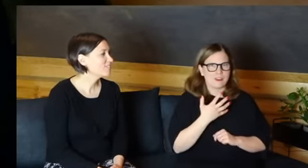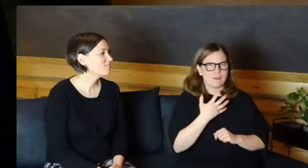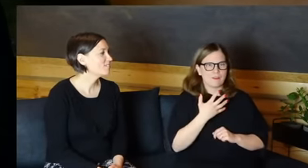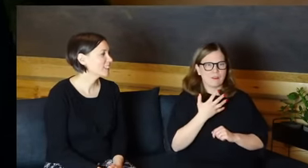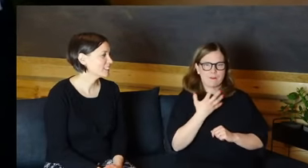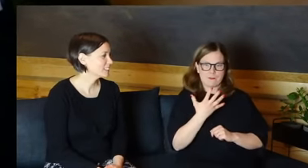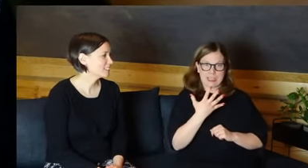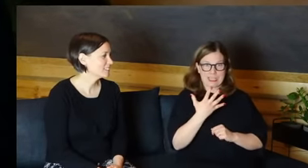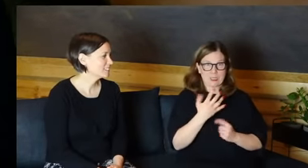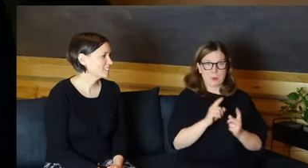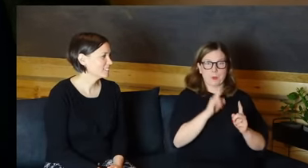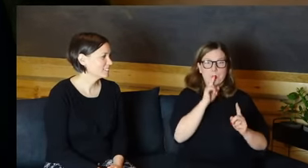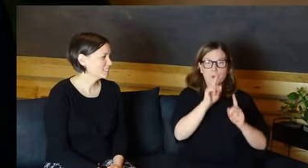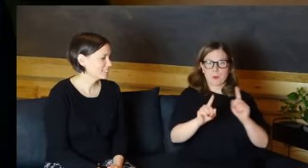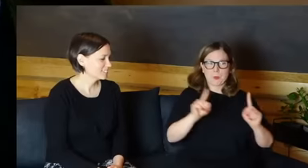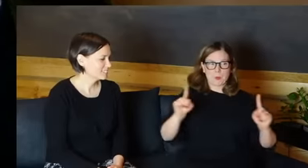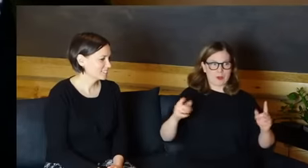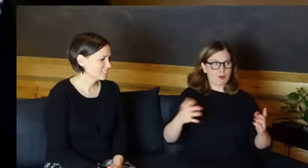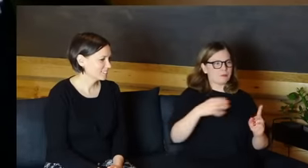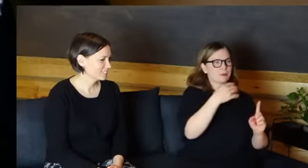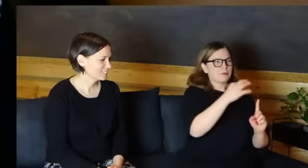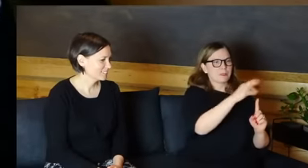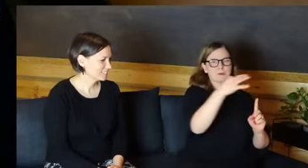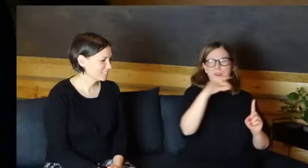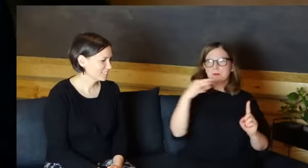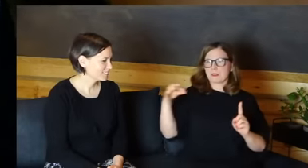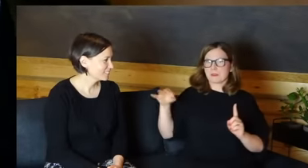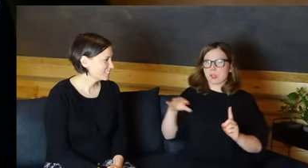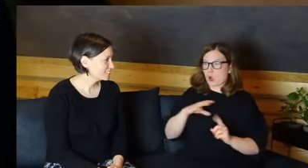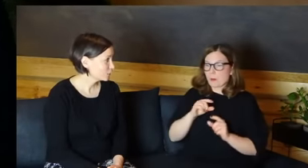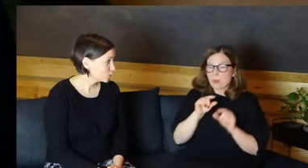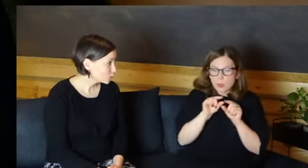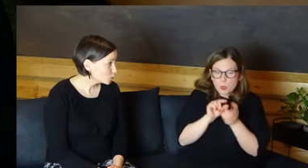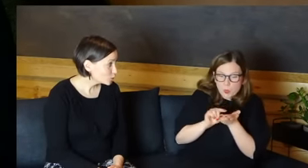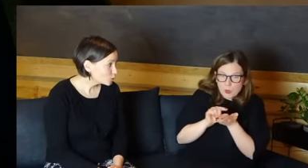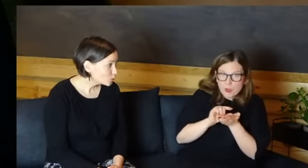taitaa parhaillaan palaa. Aivan. Onko ne tuikkuja vai ulkotulia?